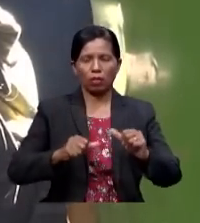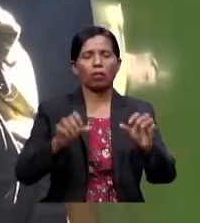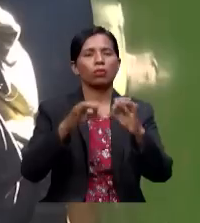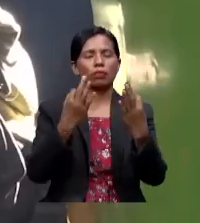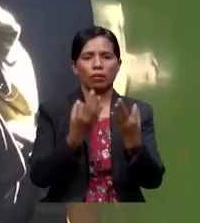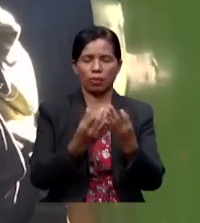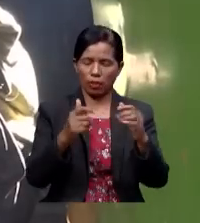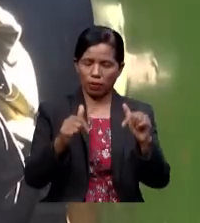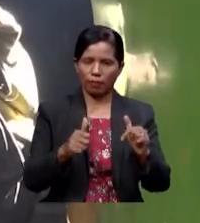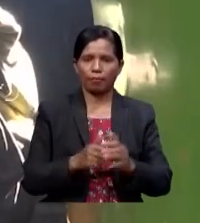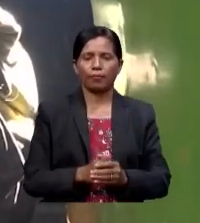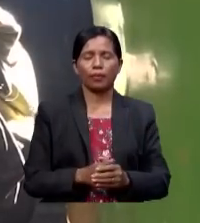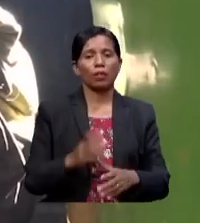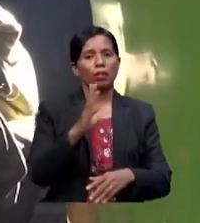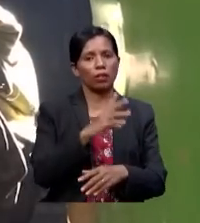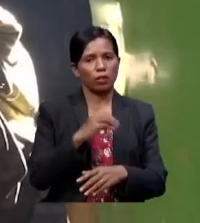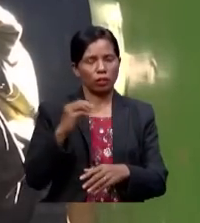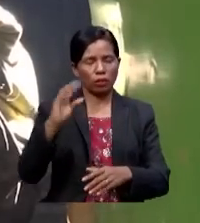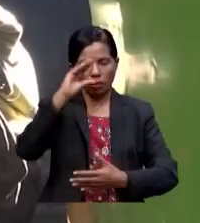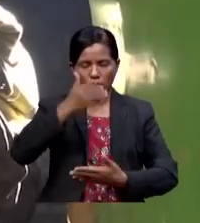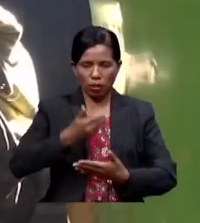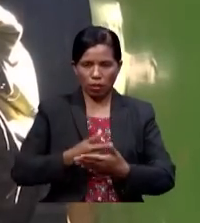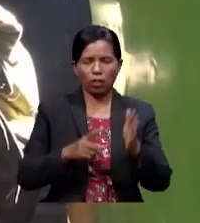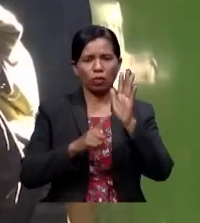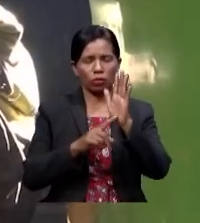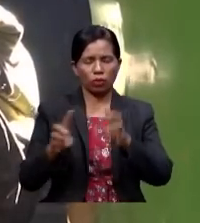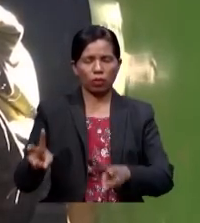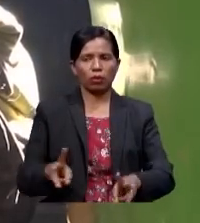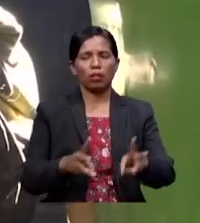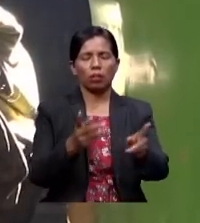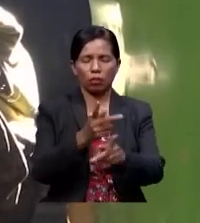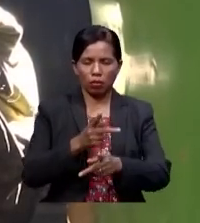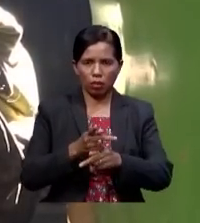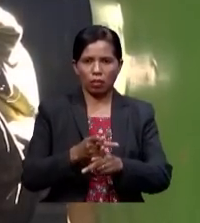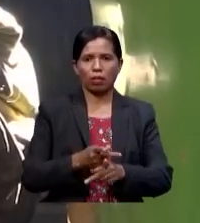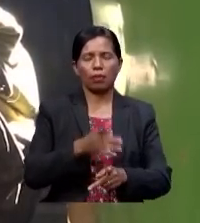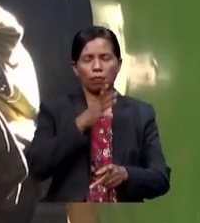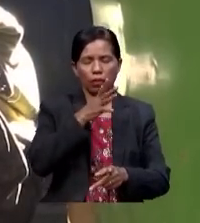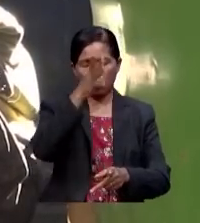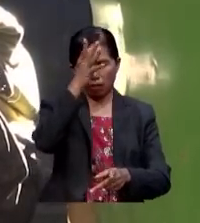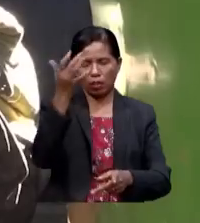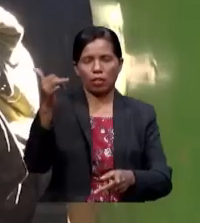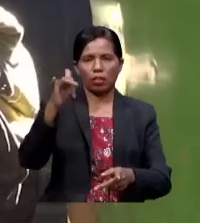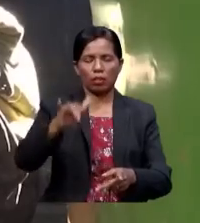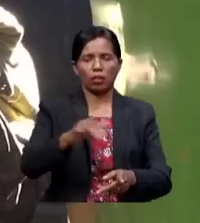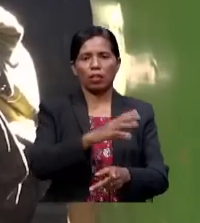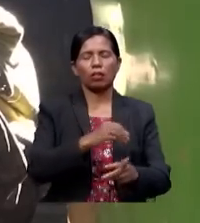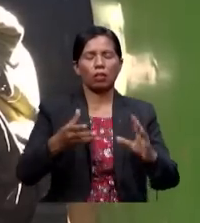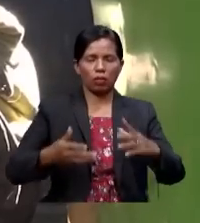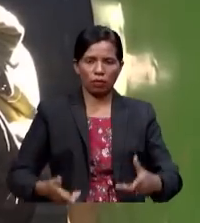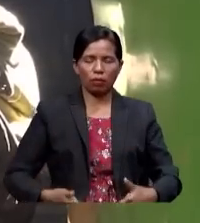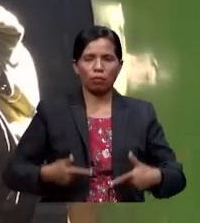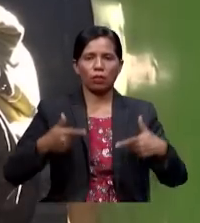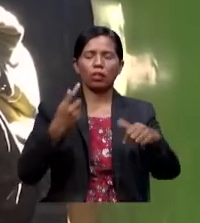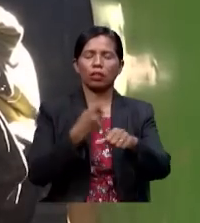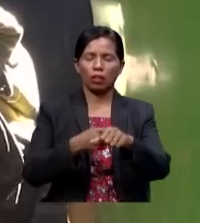ne. Nomos oang sira sai mata dalang no protetor baina nama sira hodia furak netik Moris temporaria